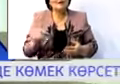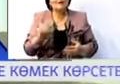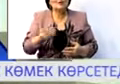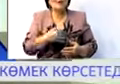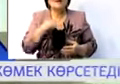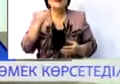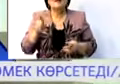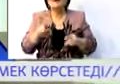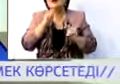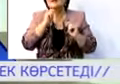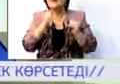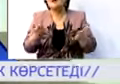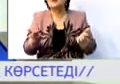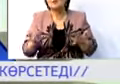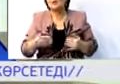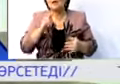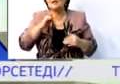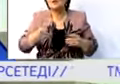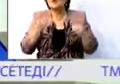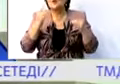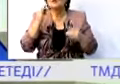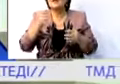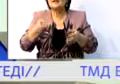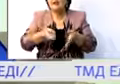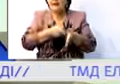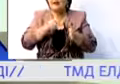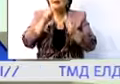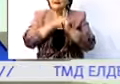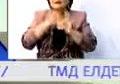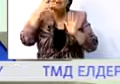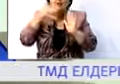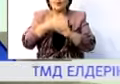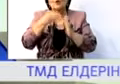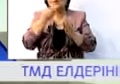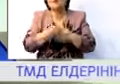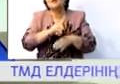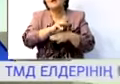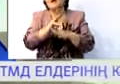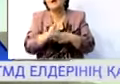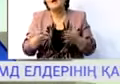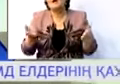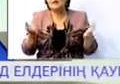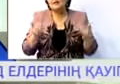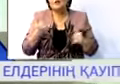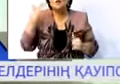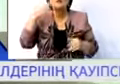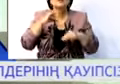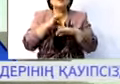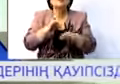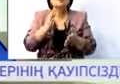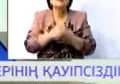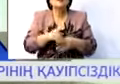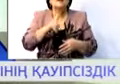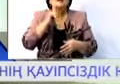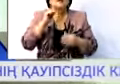жалпы тарихқа тарту жастарды, төл тарихымызды зерделеуге, тануға, құрметпен қарауға шақыру мақсатында ұйымдастырылған